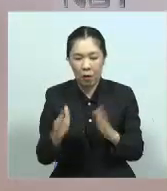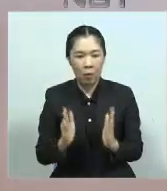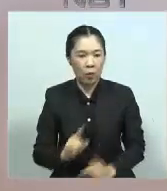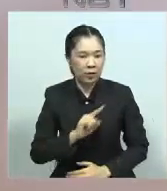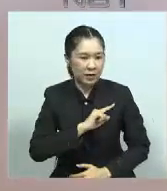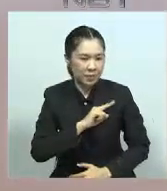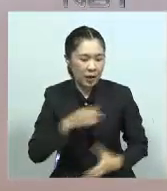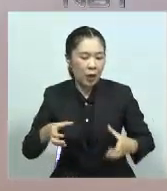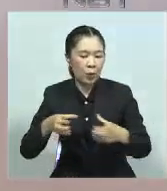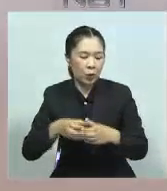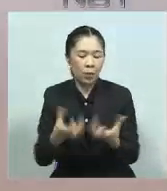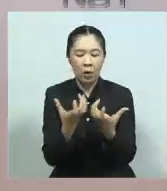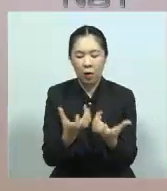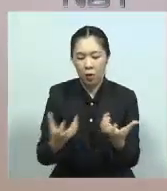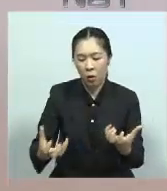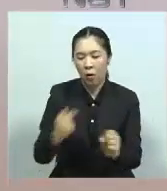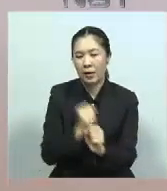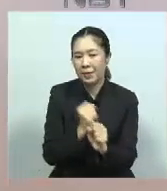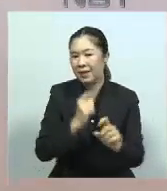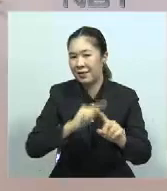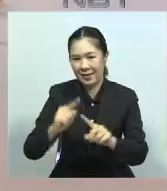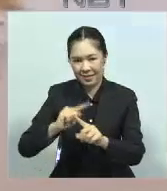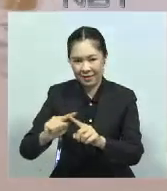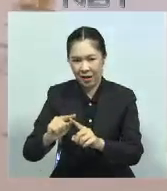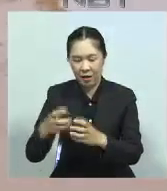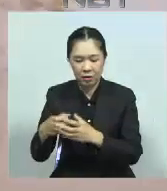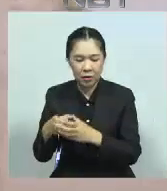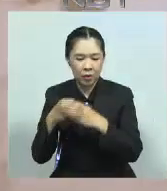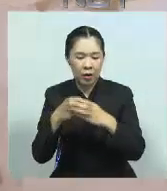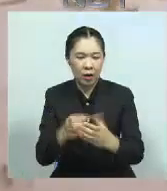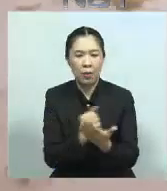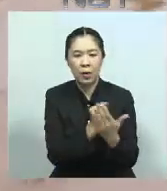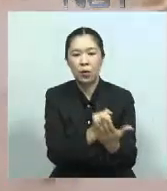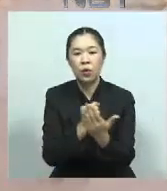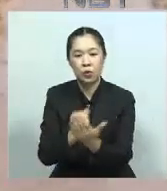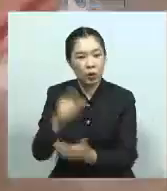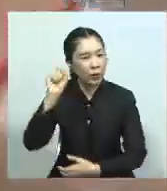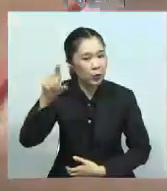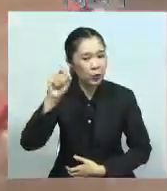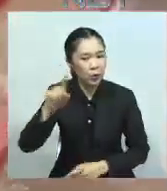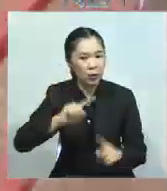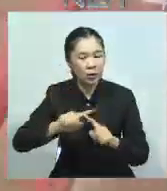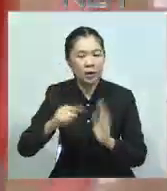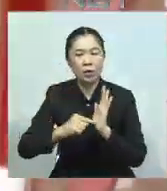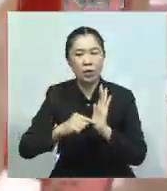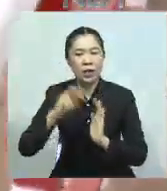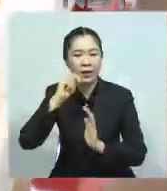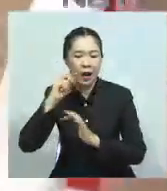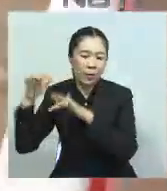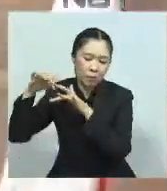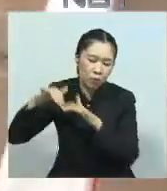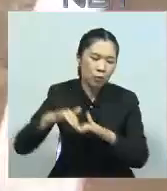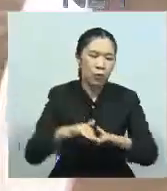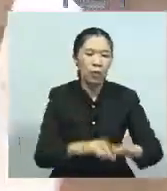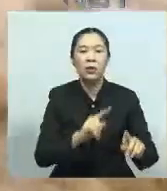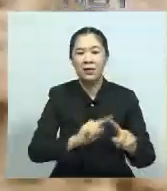ที่บุคลากรเครื่องไม้เครื่องมืออุปกรณ์ต่างๆนะคะในการเข้าไปช่วยเหลือกรณีที่เกิดน้ำท่วมแล้วก็น้ำป่าไหลหลากดินโคล